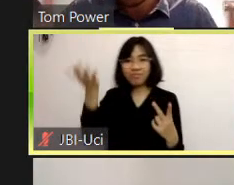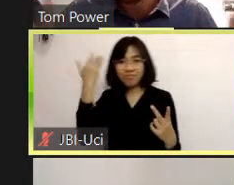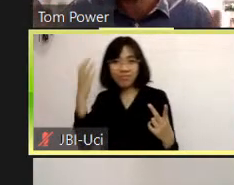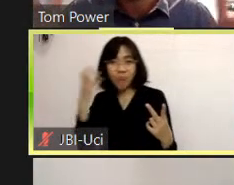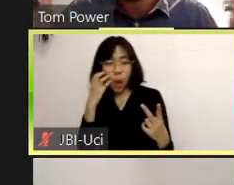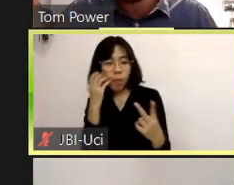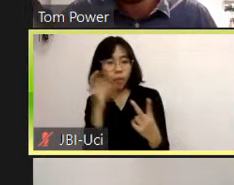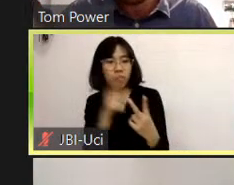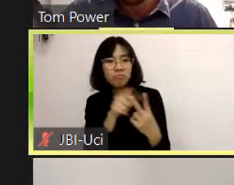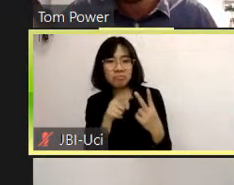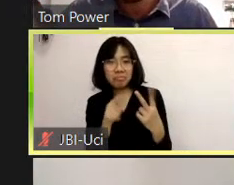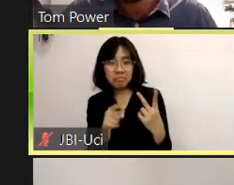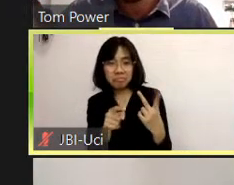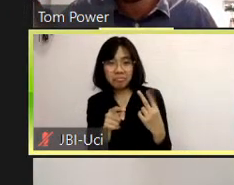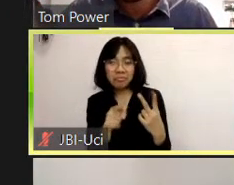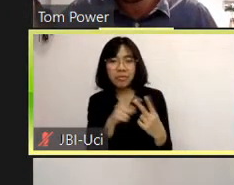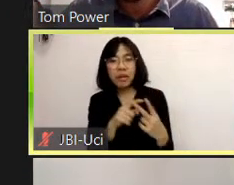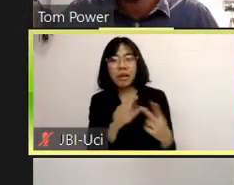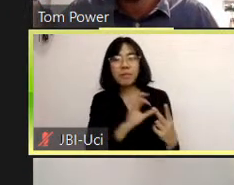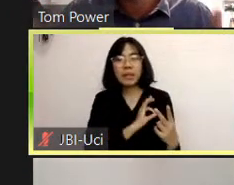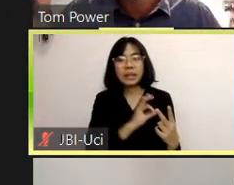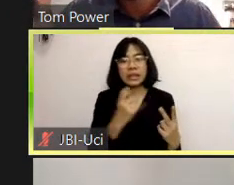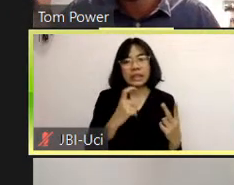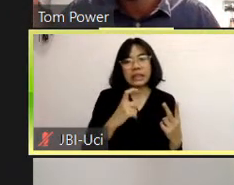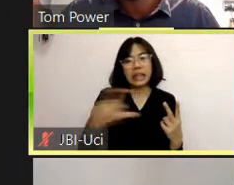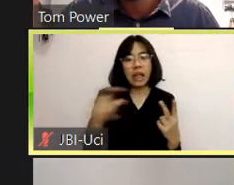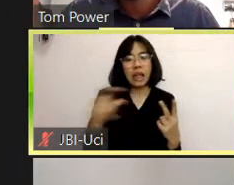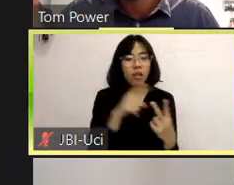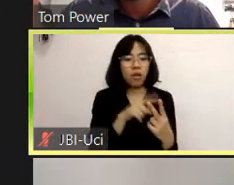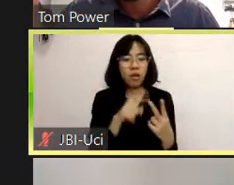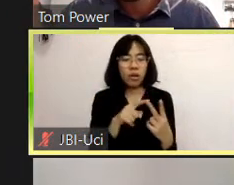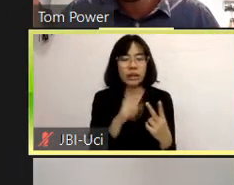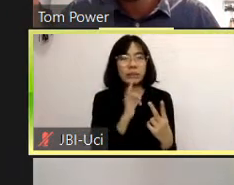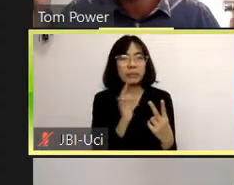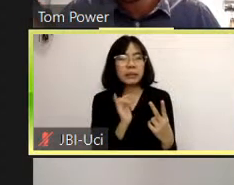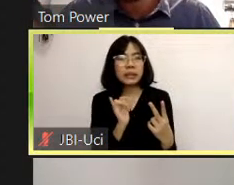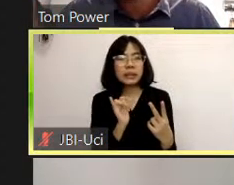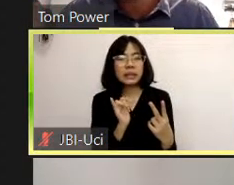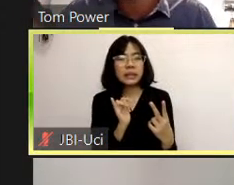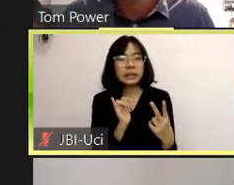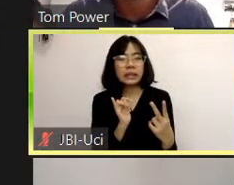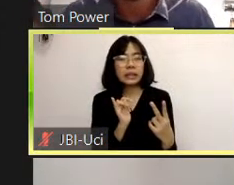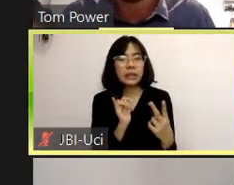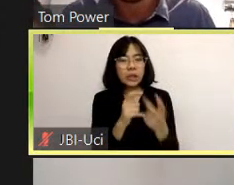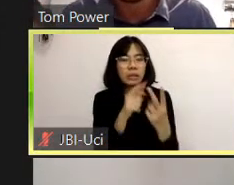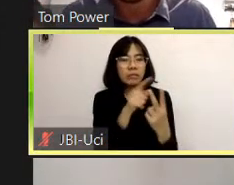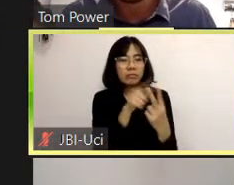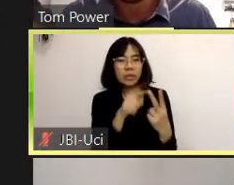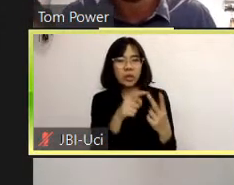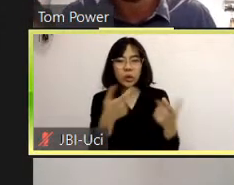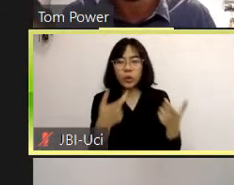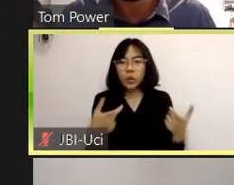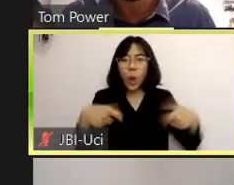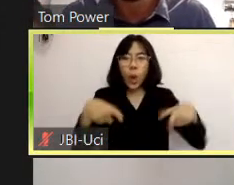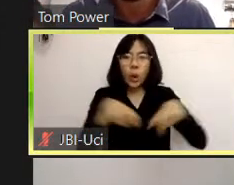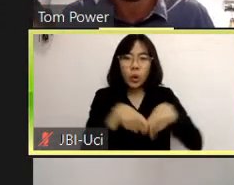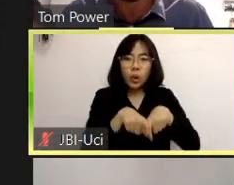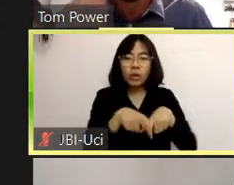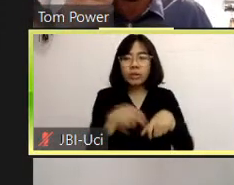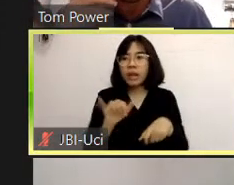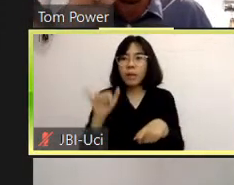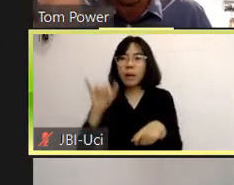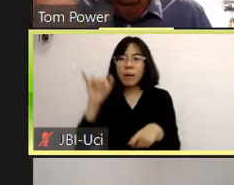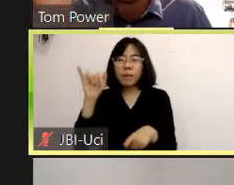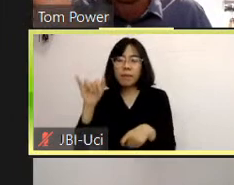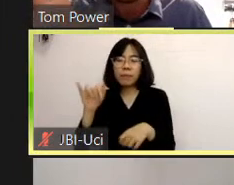calon presiden yang tidak begitu cocok dengan institusi demokrasi.